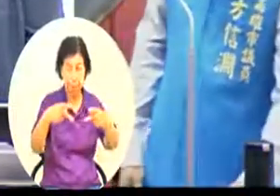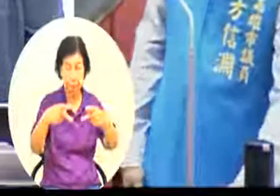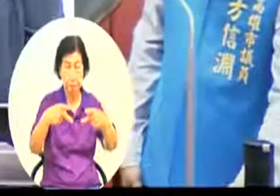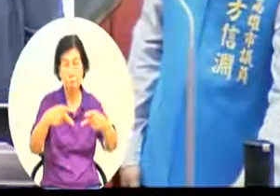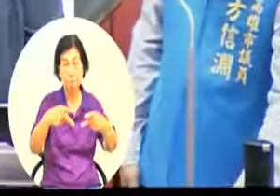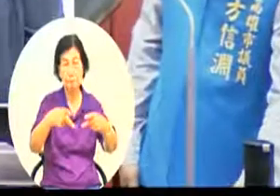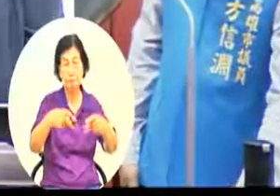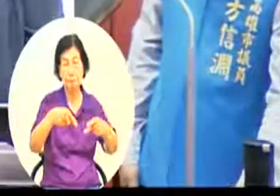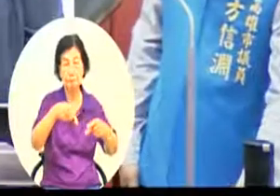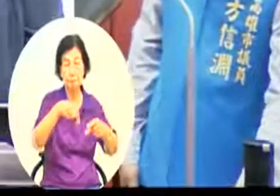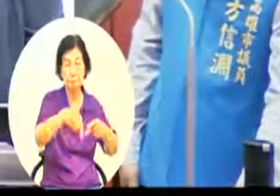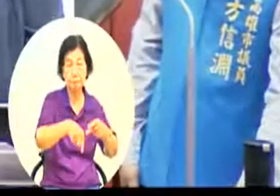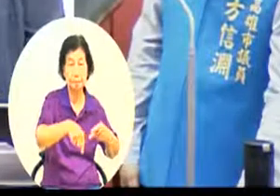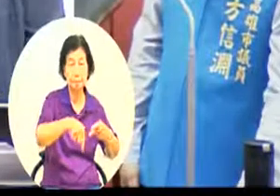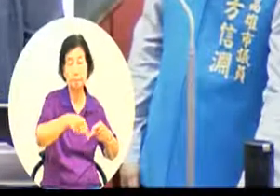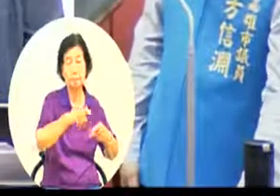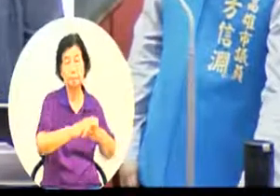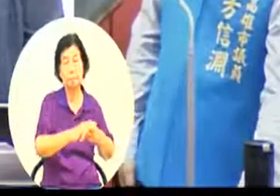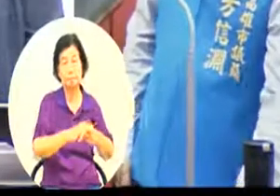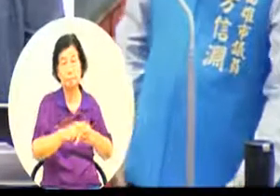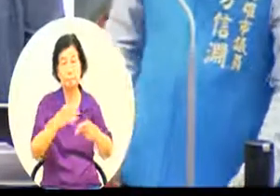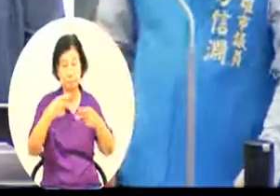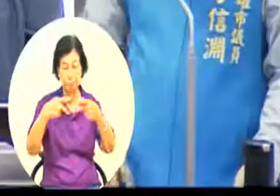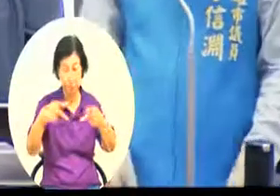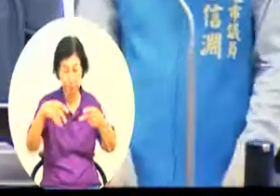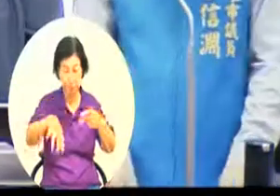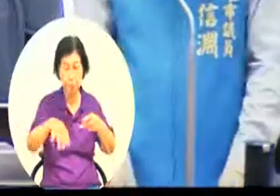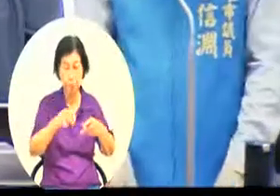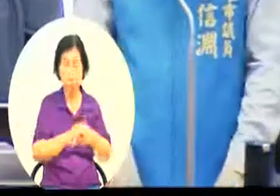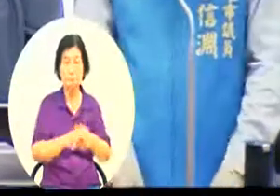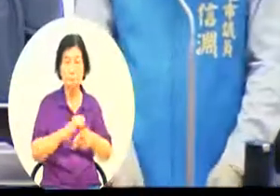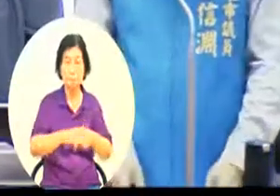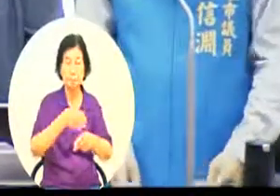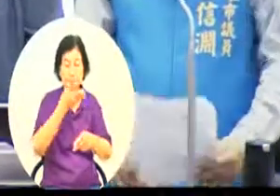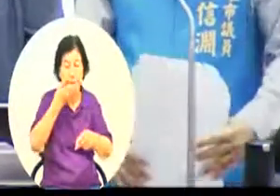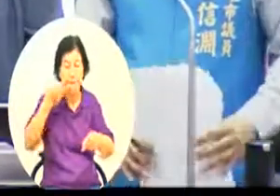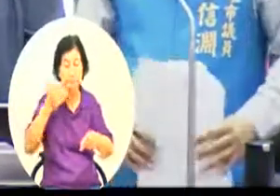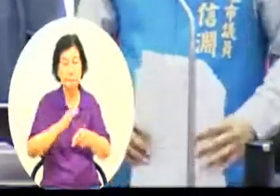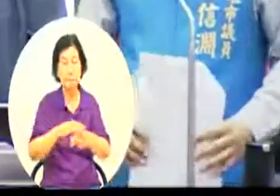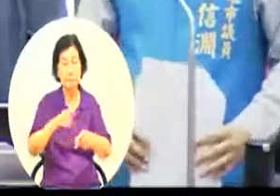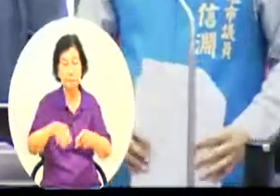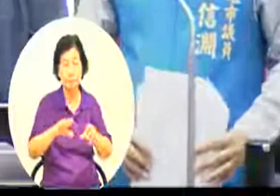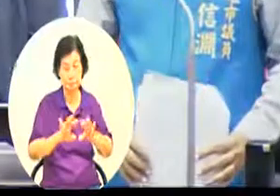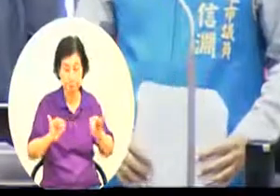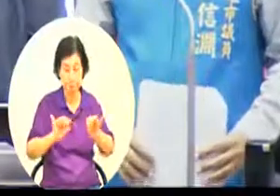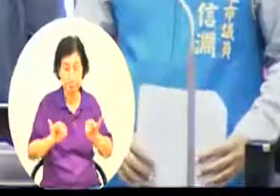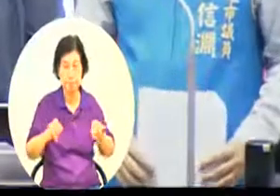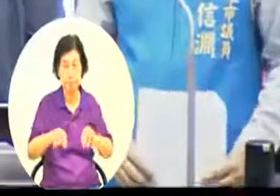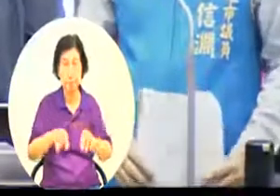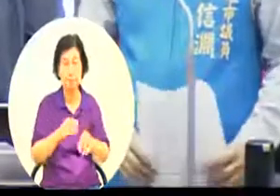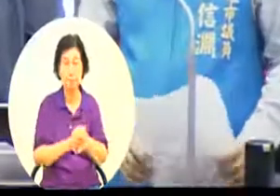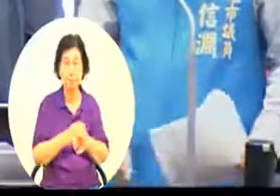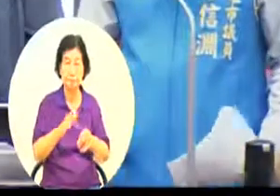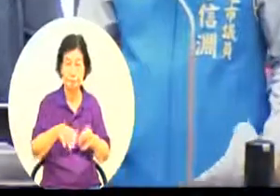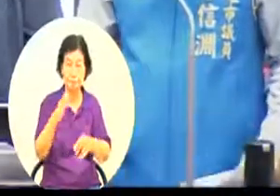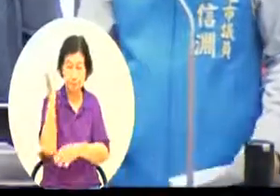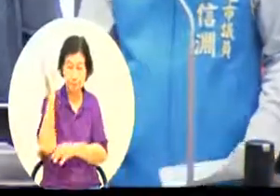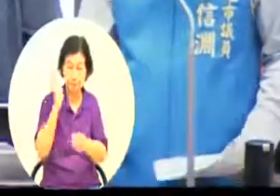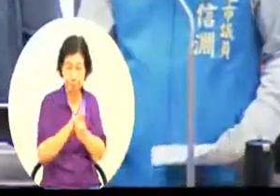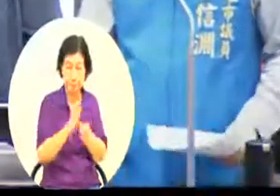很希望甲斗相共，嘛希望也当尽力发展。但是我感觉你拄只讲的，就